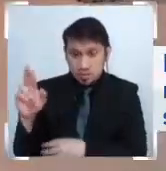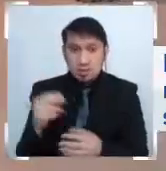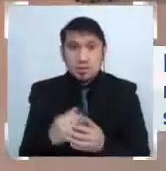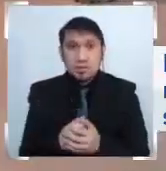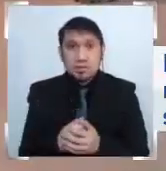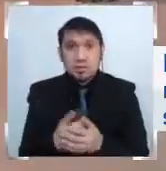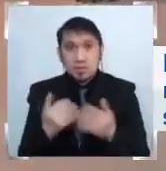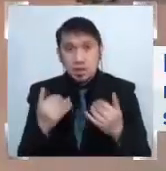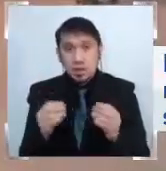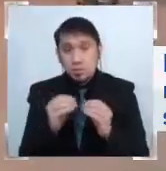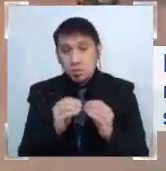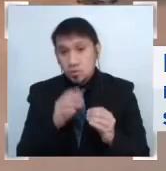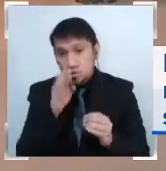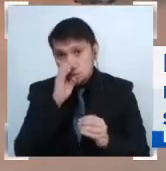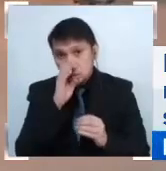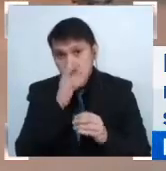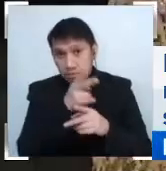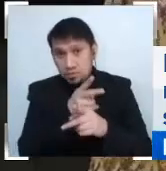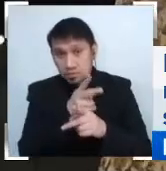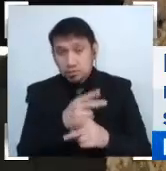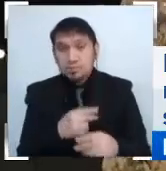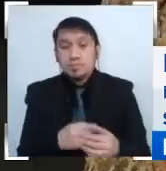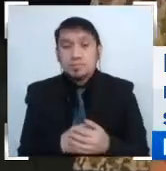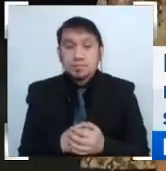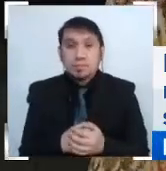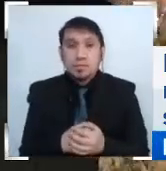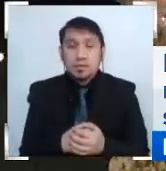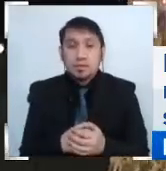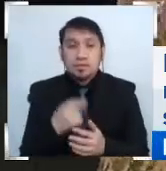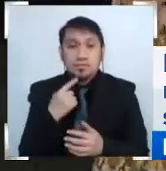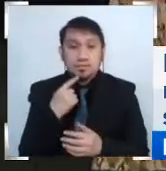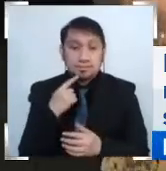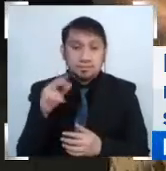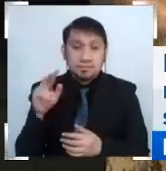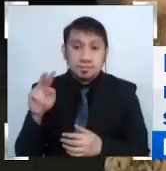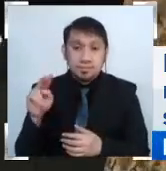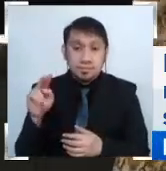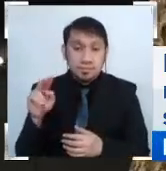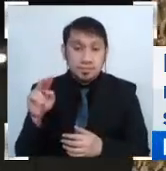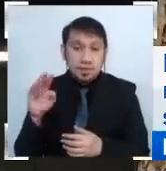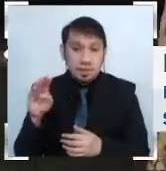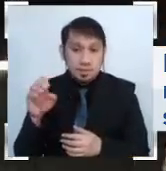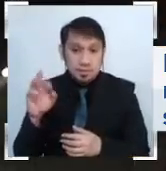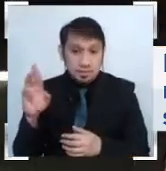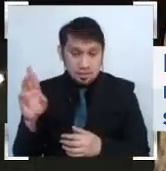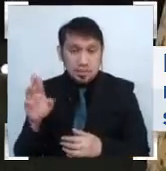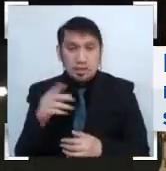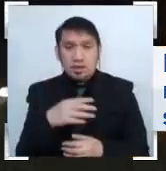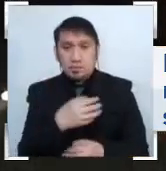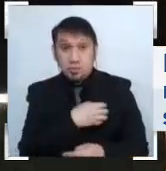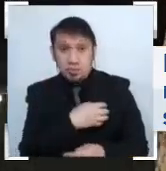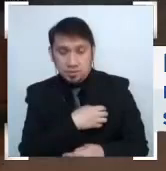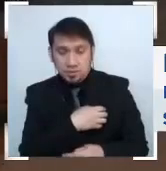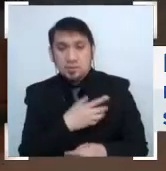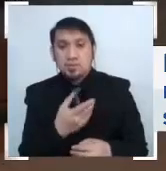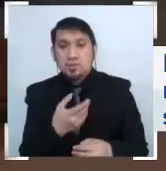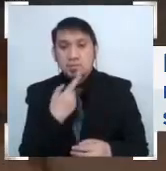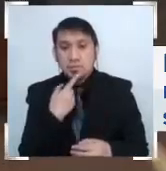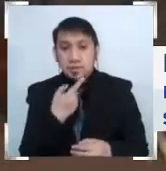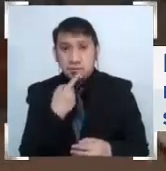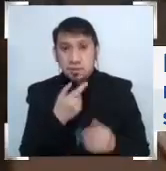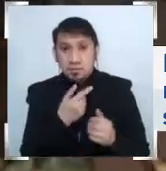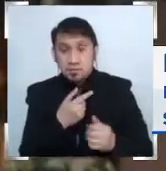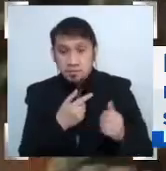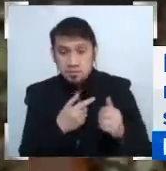nila ang pagbabantay. Ayon kay NCRPO Chief Police Major General Vicente Dano Jr., muling magdadala